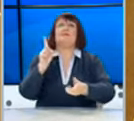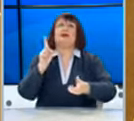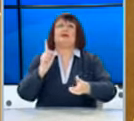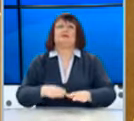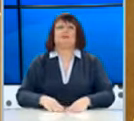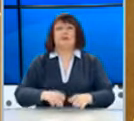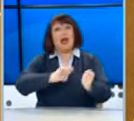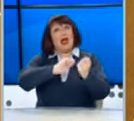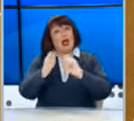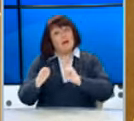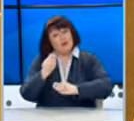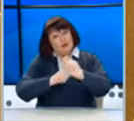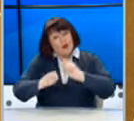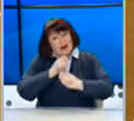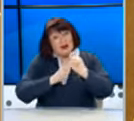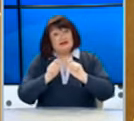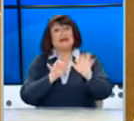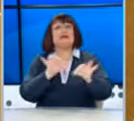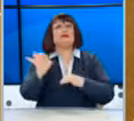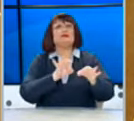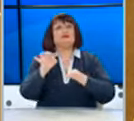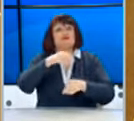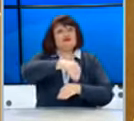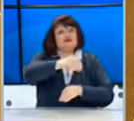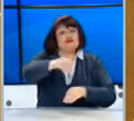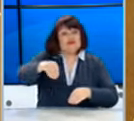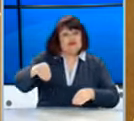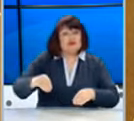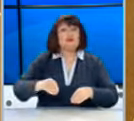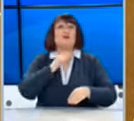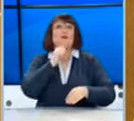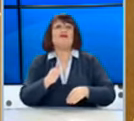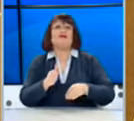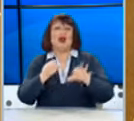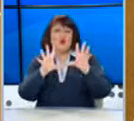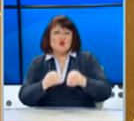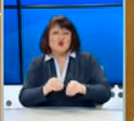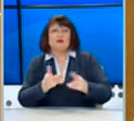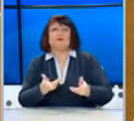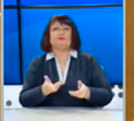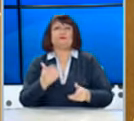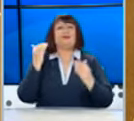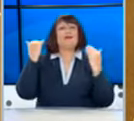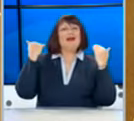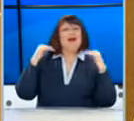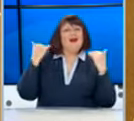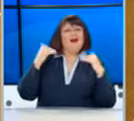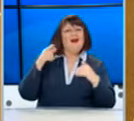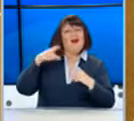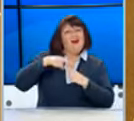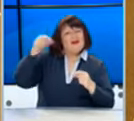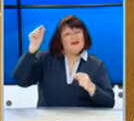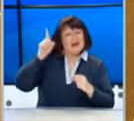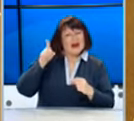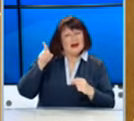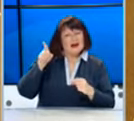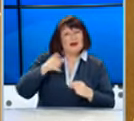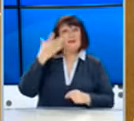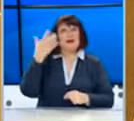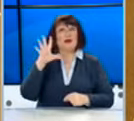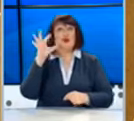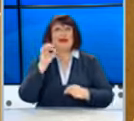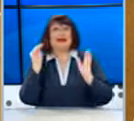καμένων εκτάσεων. Διότι ξέρετε, στην Εύβοια κάηκαν